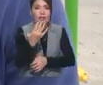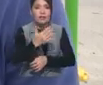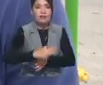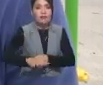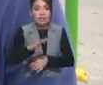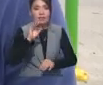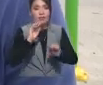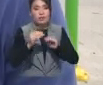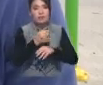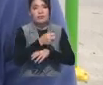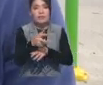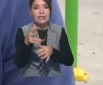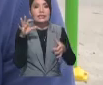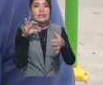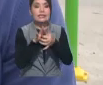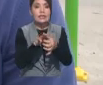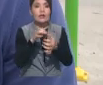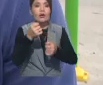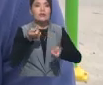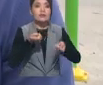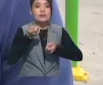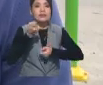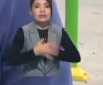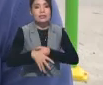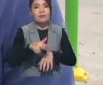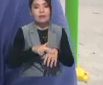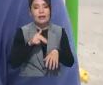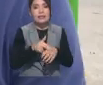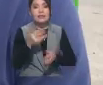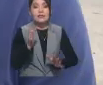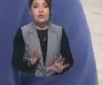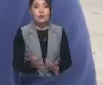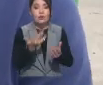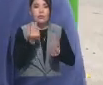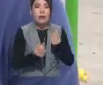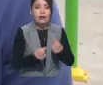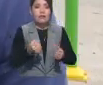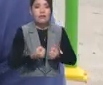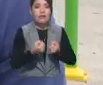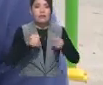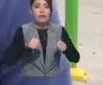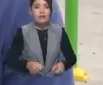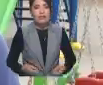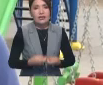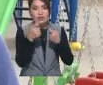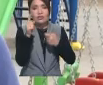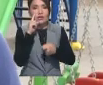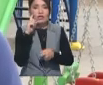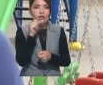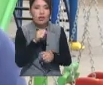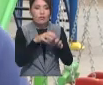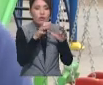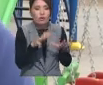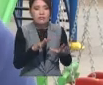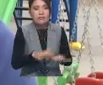камеры соединены с Центром оперативного управления полиции. Если на детских игровых площадках будут правонарушения какие-либо, также если на мусорных